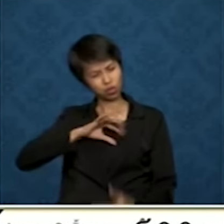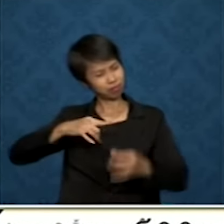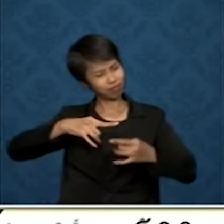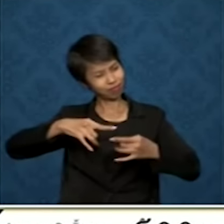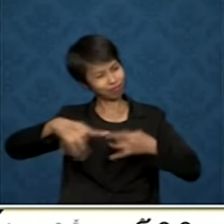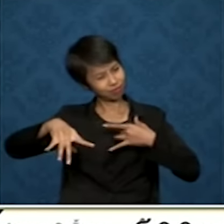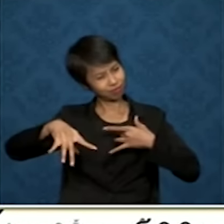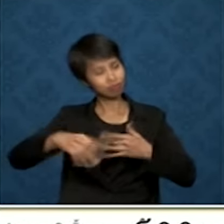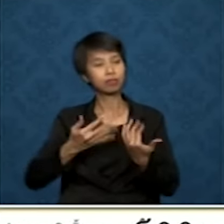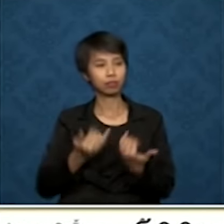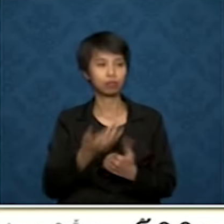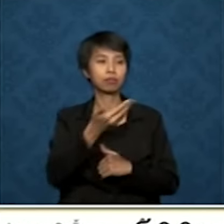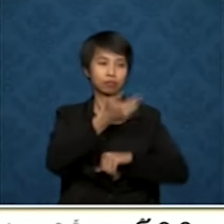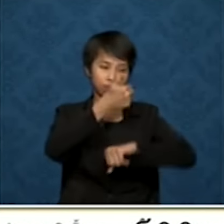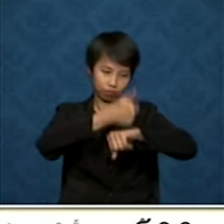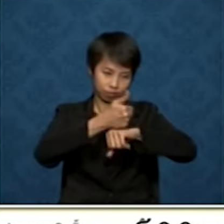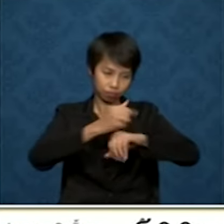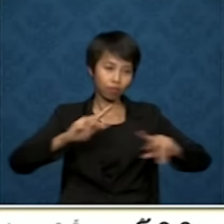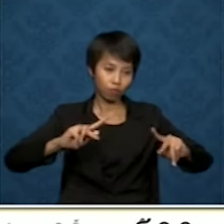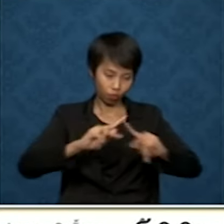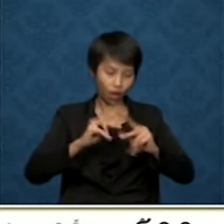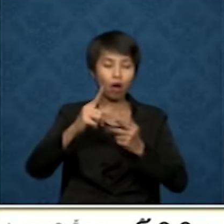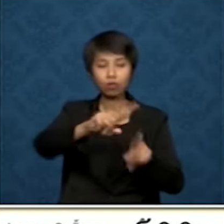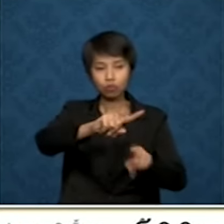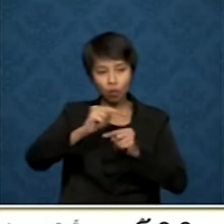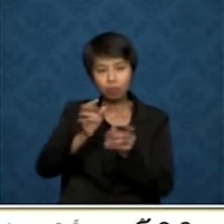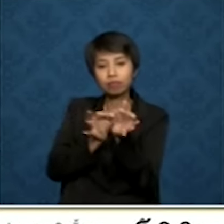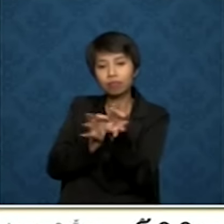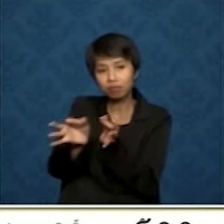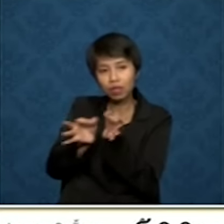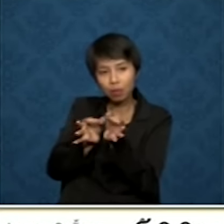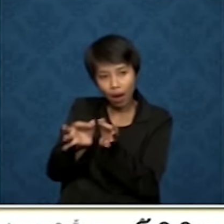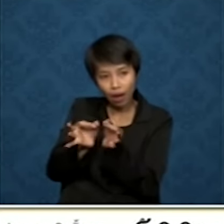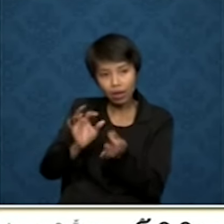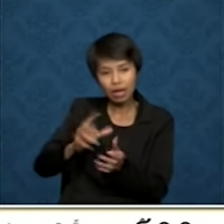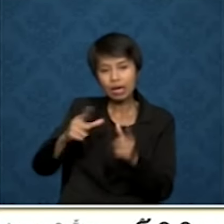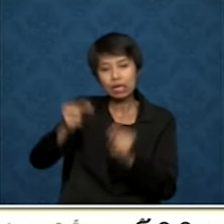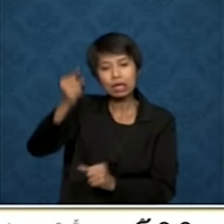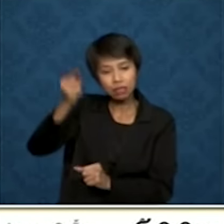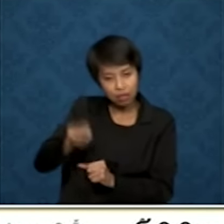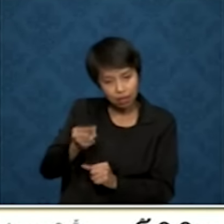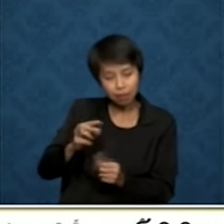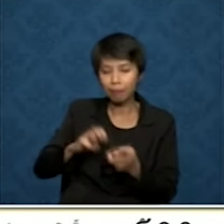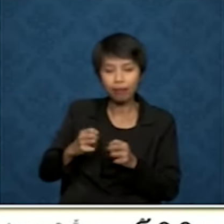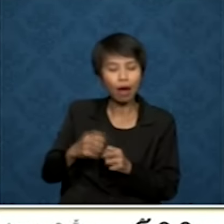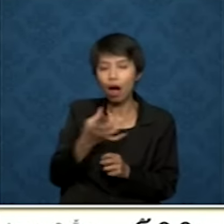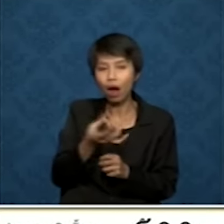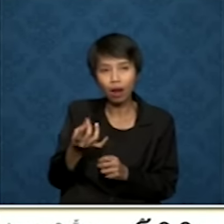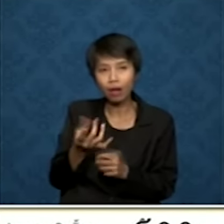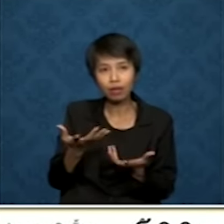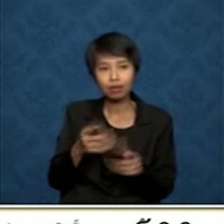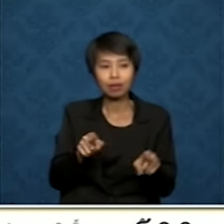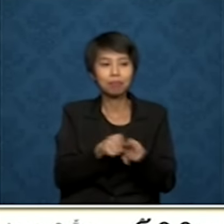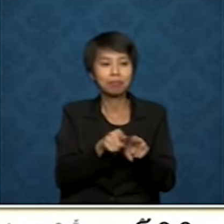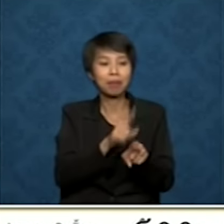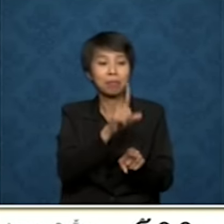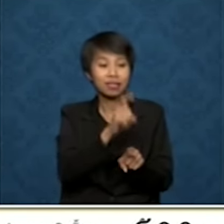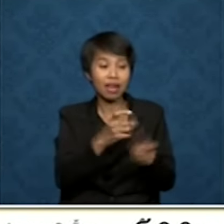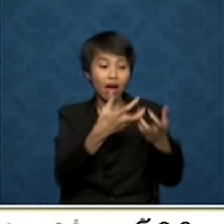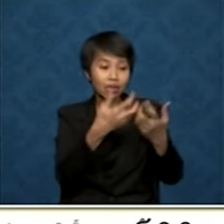ฉะนั้นท่านรัฐมนตรีเนี่ยต้องช่วยมาชี้แจงแถลงไขหน่อยว่าจริงๆแล้วมันเป็นอย่างไรหรือว่ามันเสียพอดีเหมือนกล้องวงจรปิด